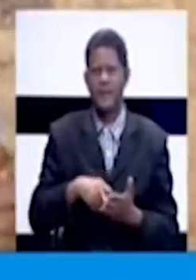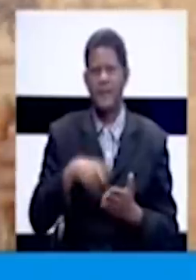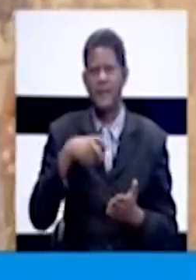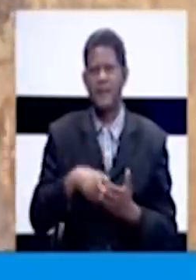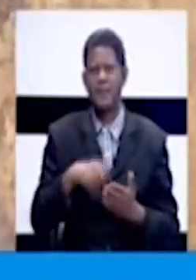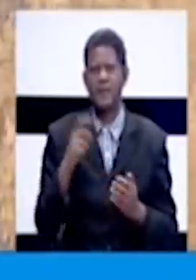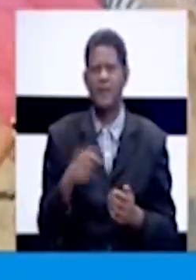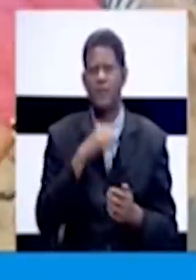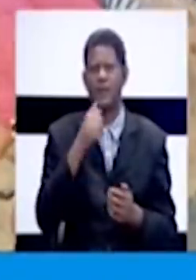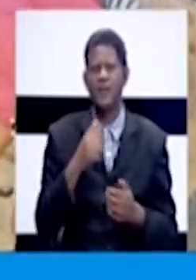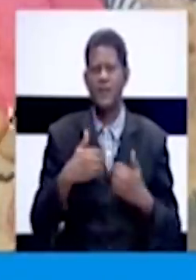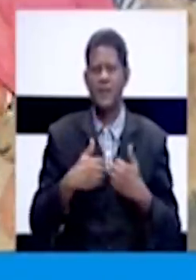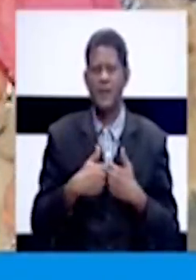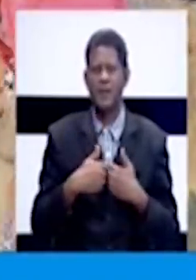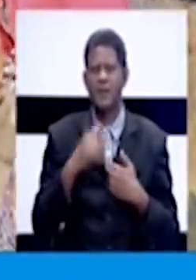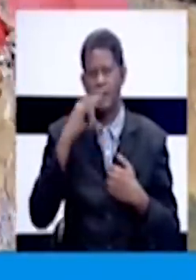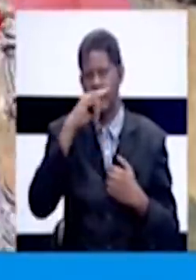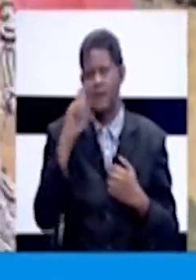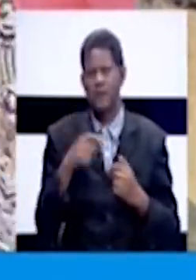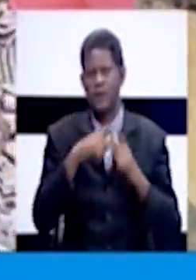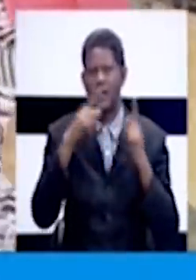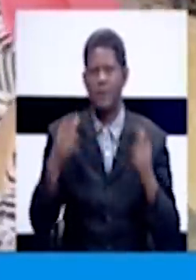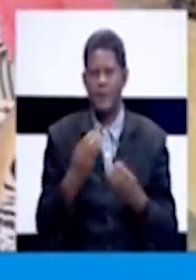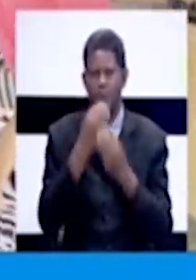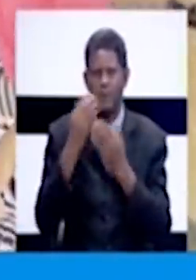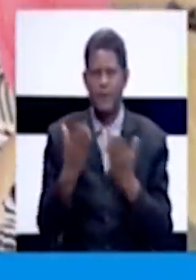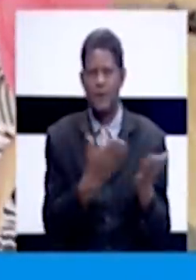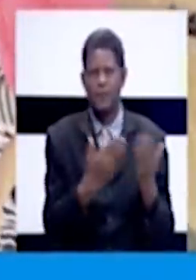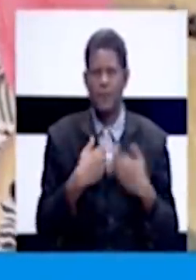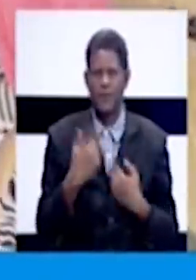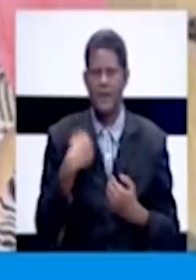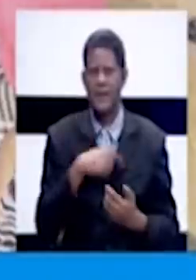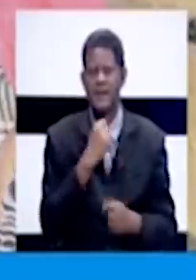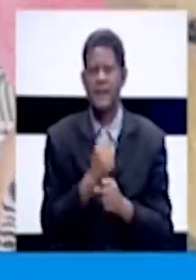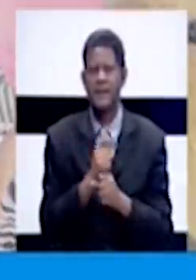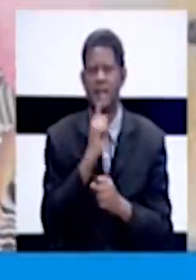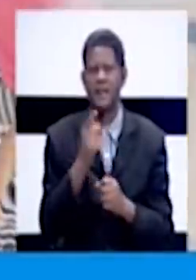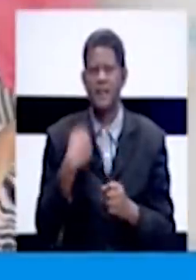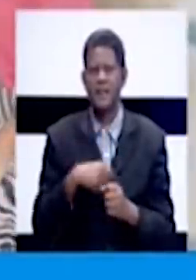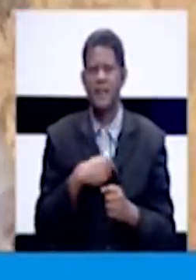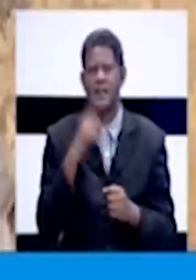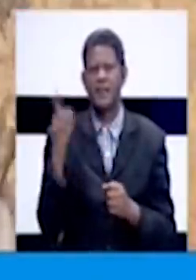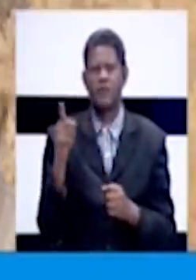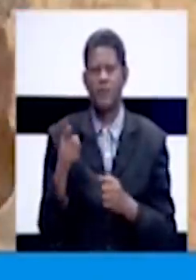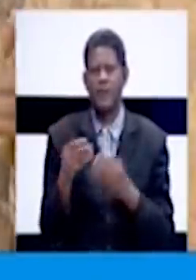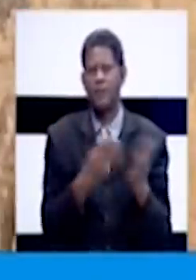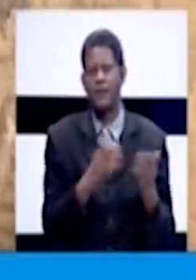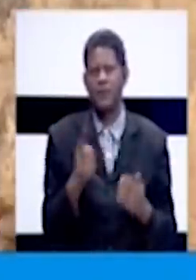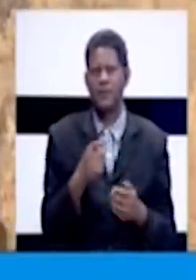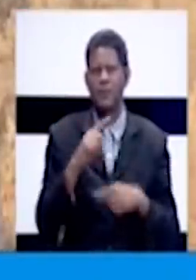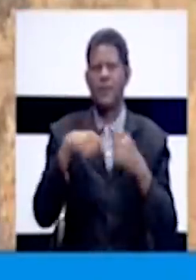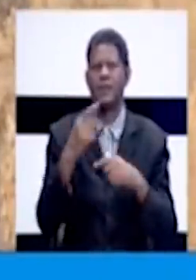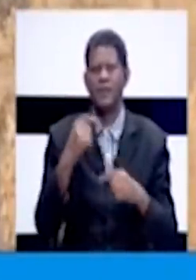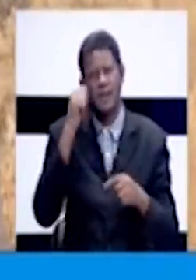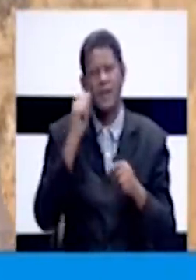ከንምብርካኽታ ኣይኮናስ ንዘለዉ ህፃናት ይኹኑ ዓበይቲ ምግቢ የቕብሉ ኣለዉ እዮም። ንሕና ሰራሕቲ ኮይና ንሕና መቐበልቲ ንሳቶም መቐበልቲ ኮይኖም ይኸዳ ኣለዋ